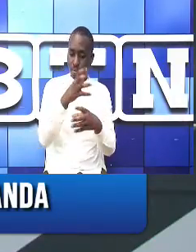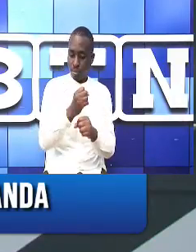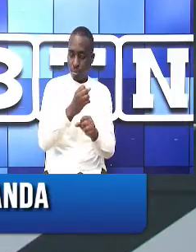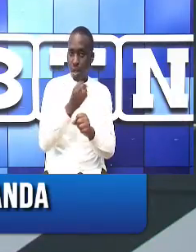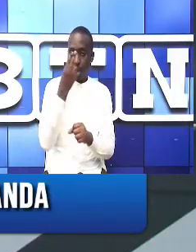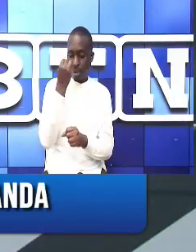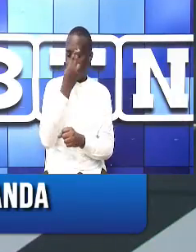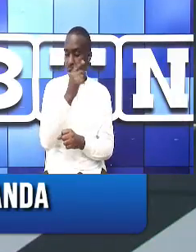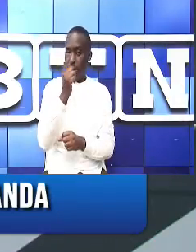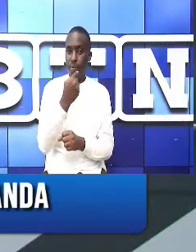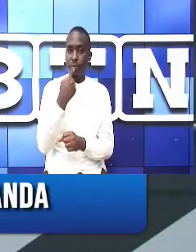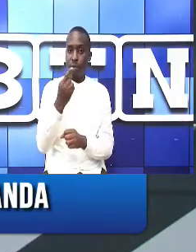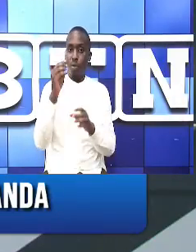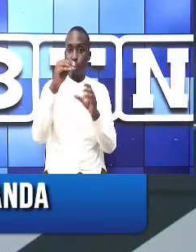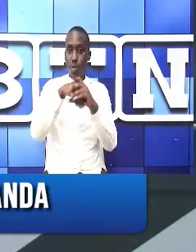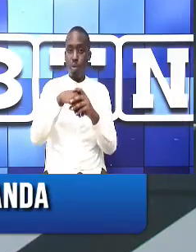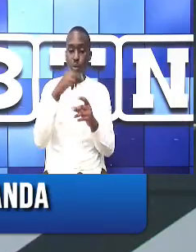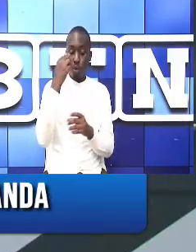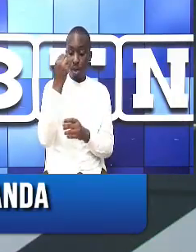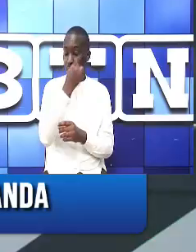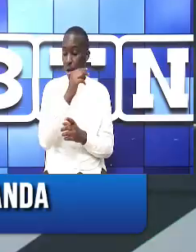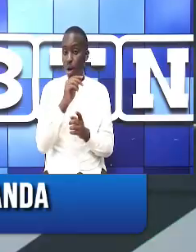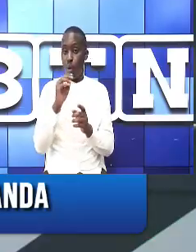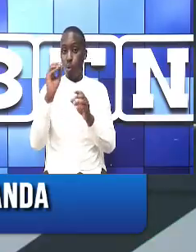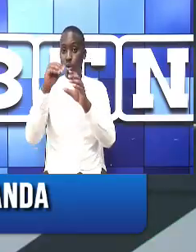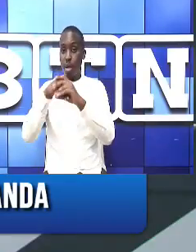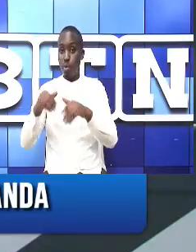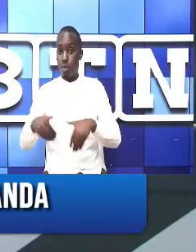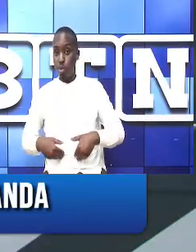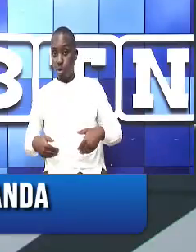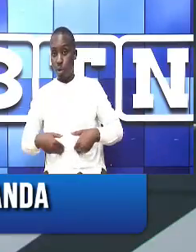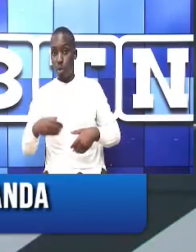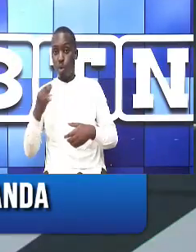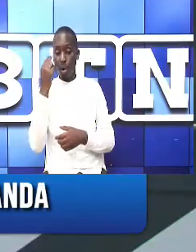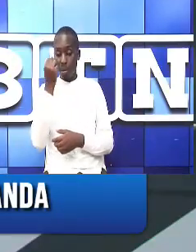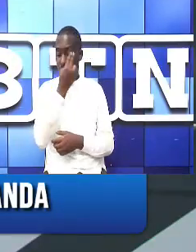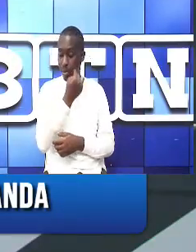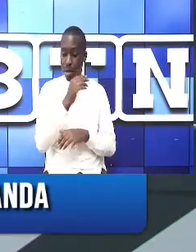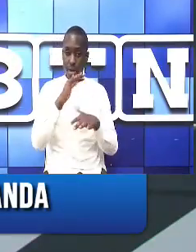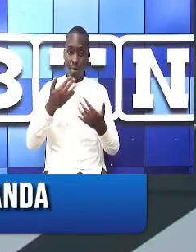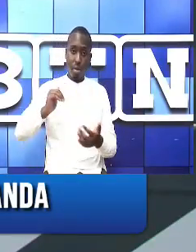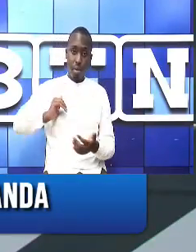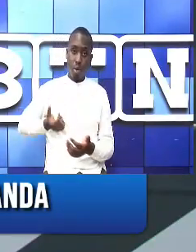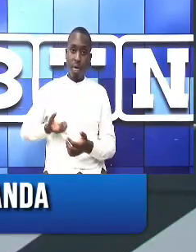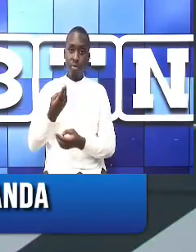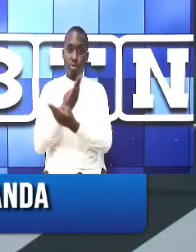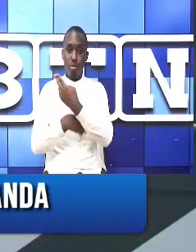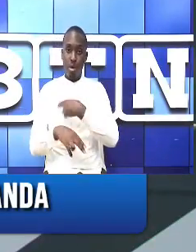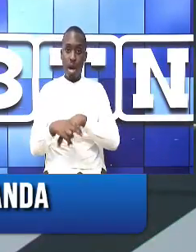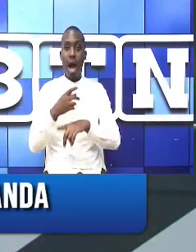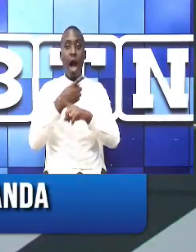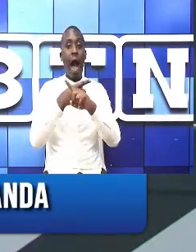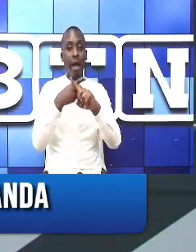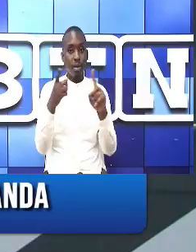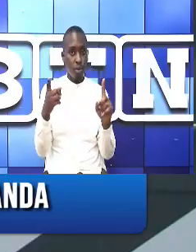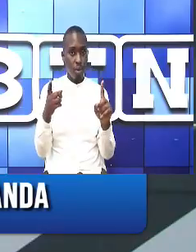abatabona bivuze yuko utabona utabona ngube mu rubyiruko rw'abatabona cyangwa ngube mu bagore bafite ubumuga